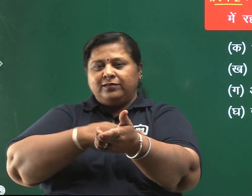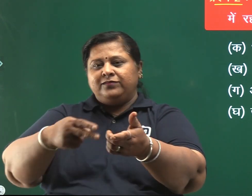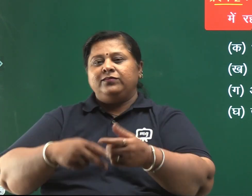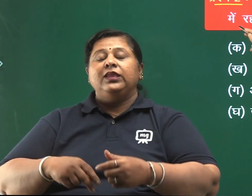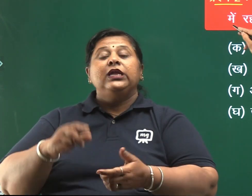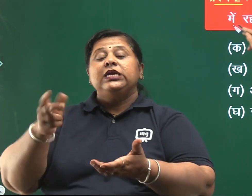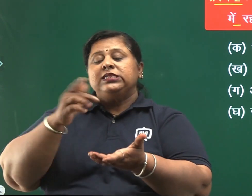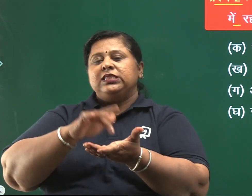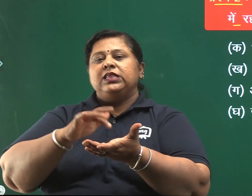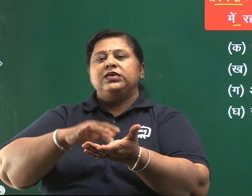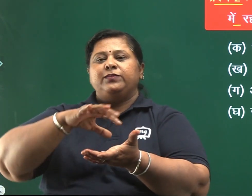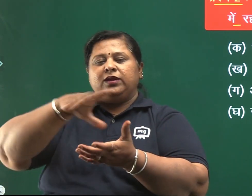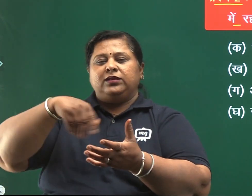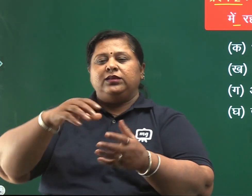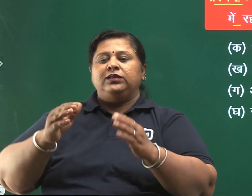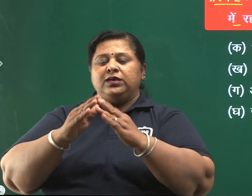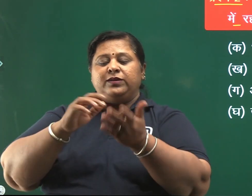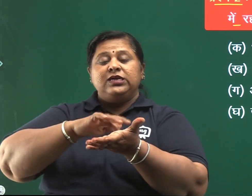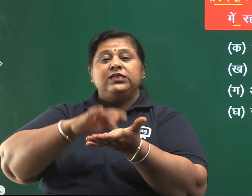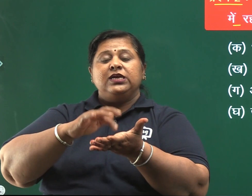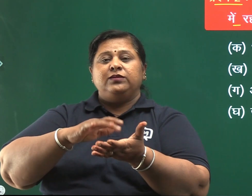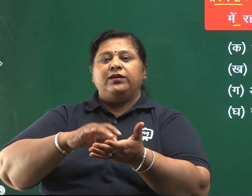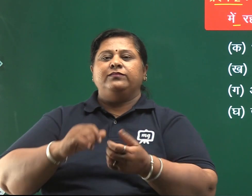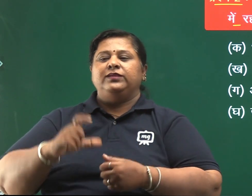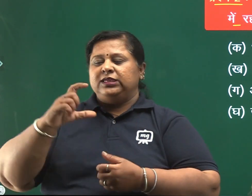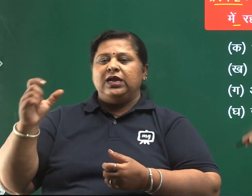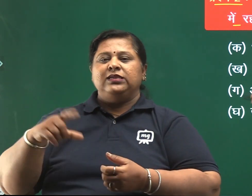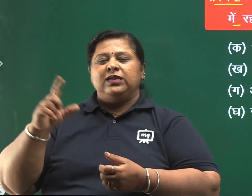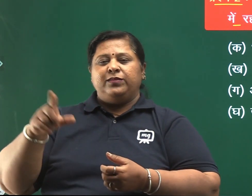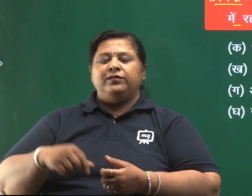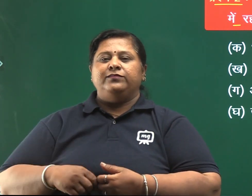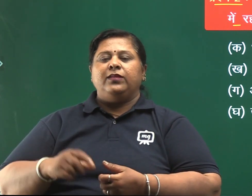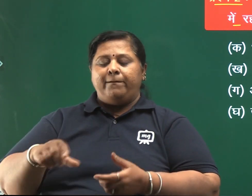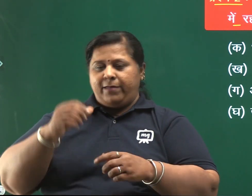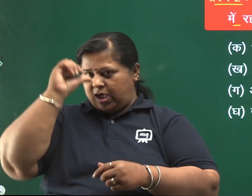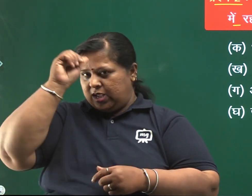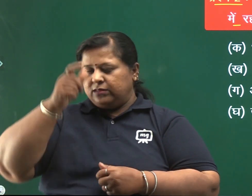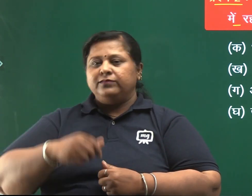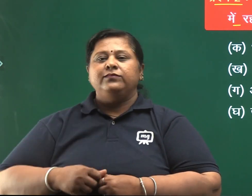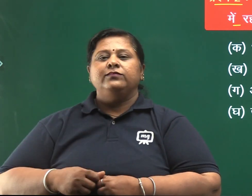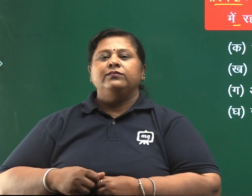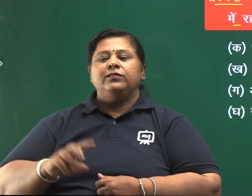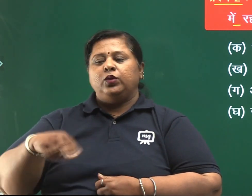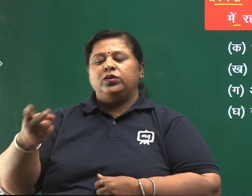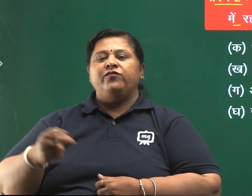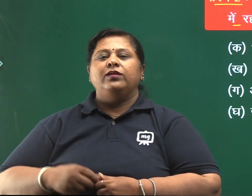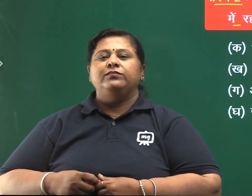किस देश में रहती है? पहला विकल्प भारत,